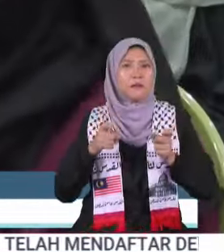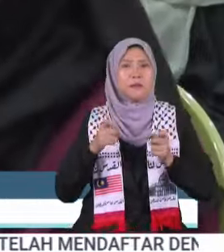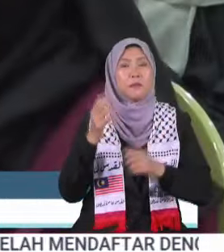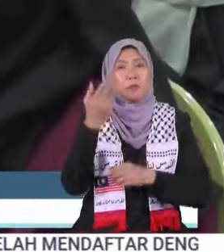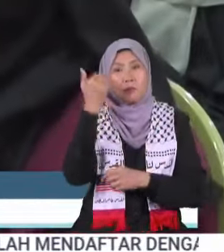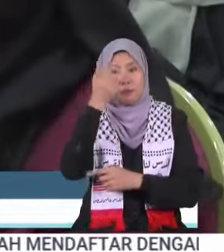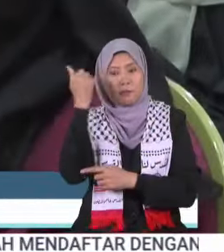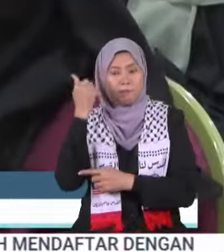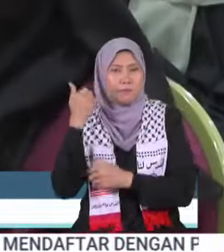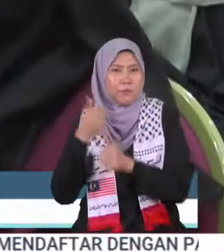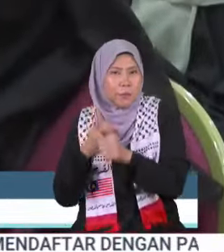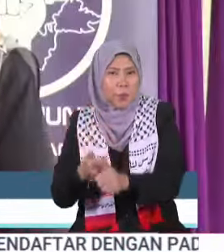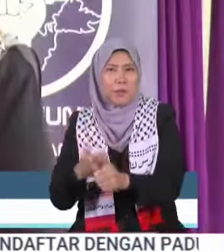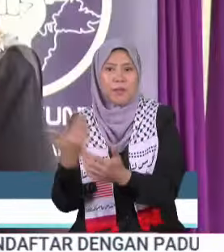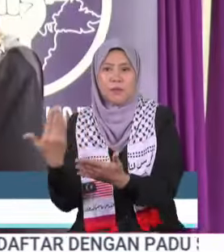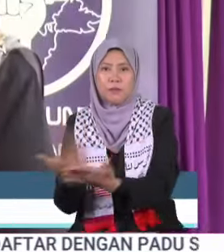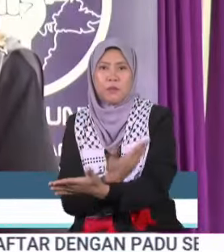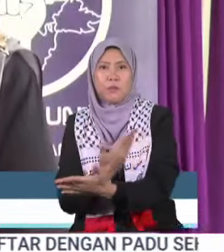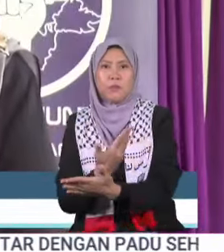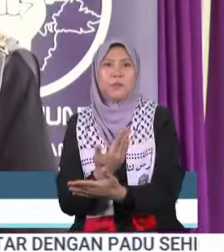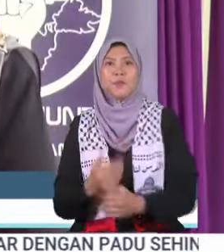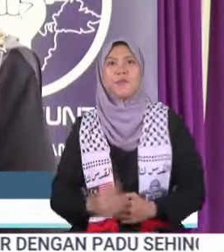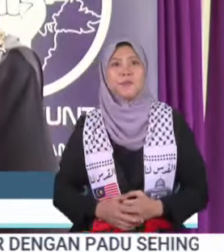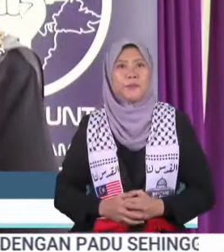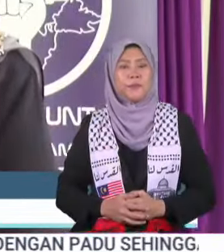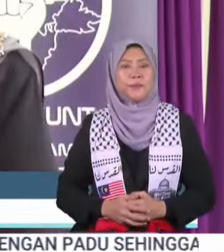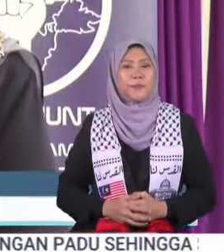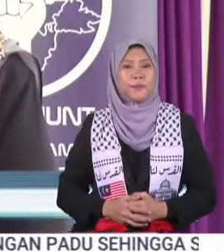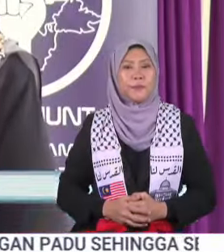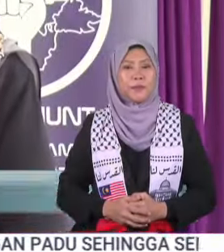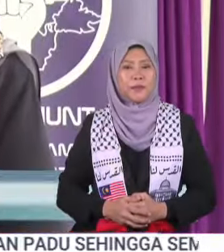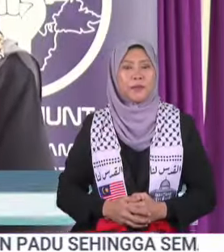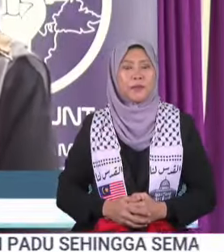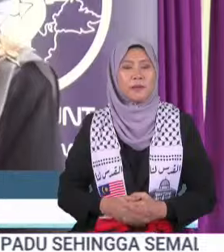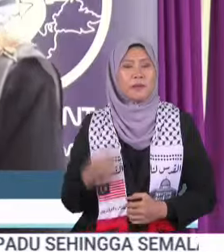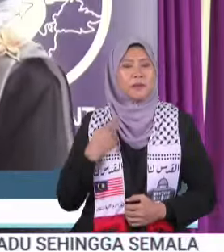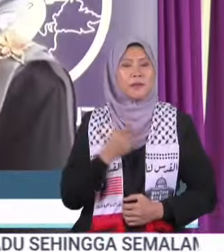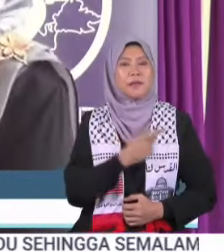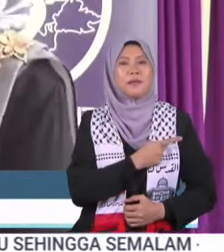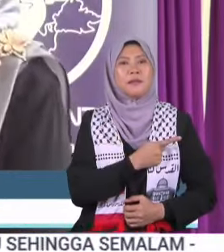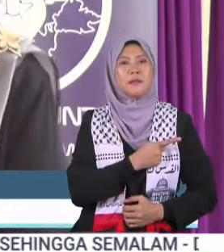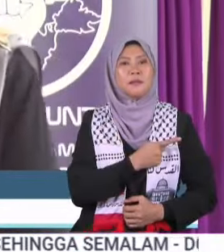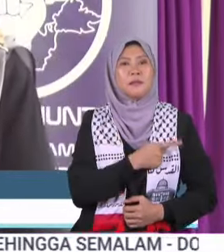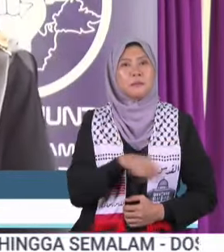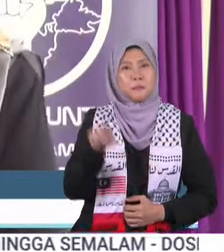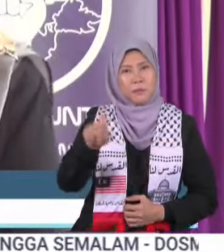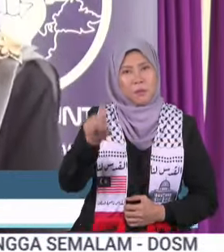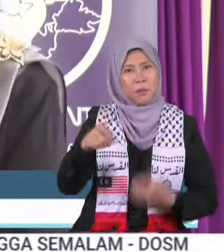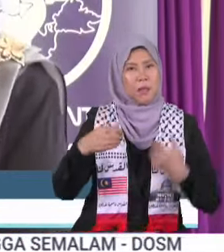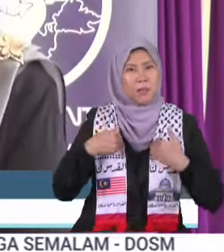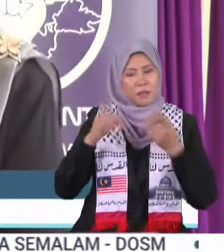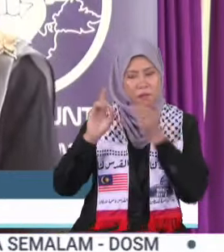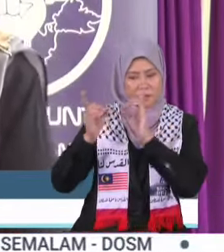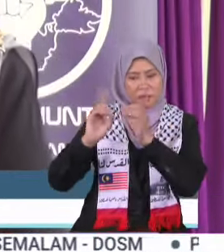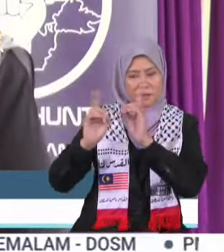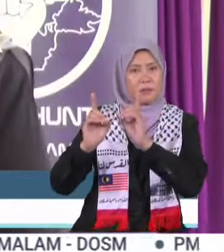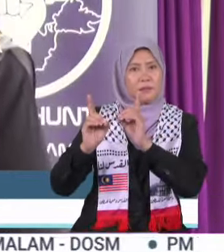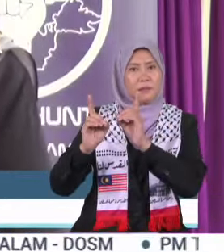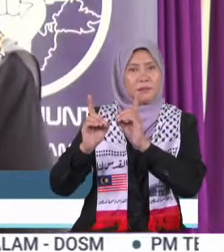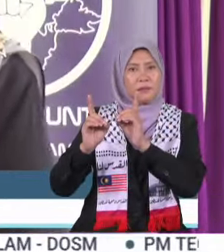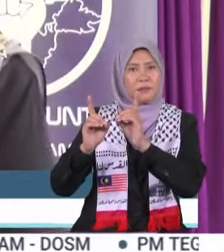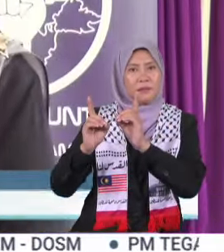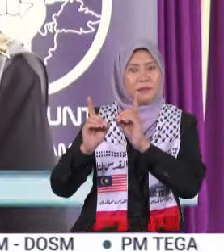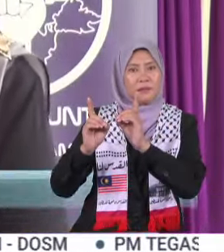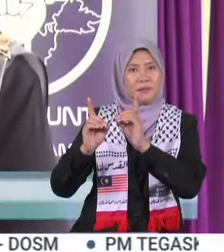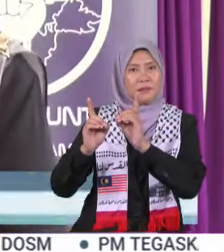berdasarkan fakta semasa tetapi saya rasa kita masih kena ada you know digital is digital you know kita